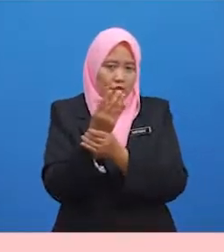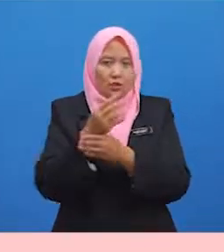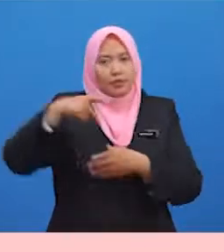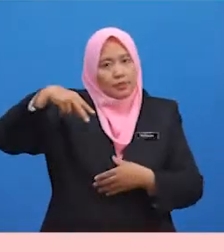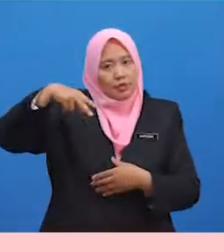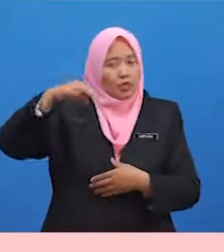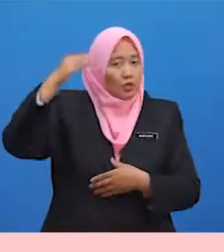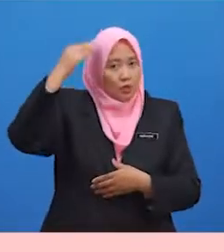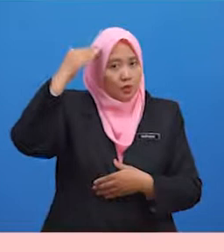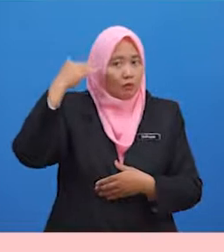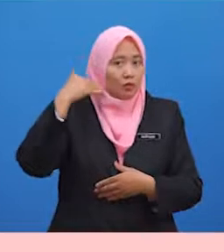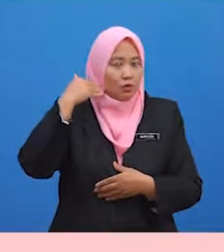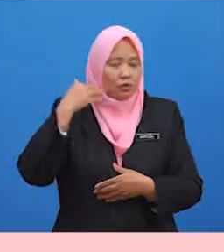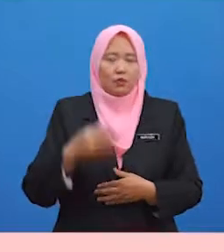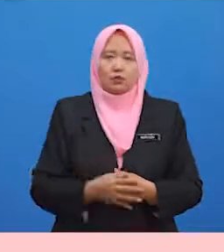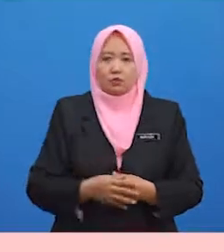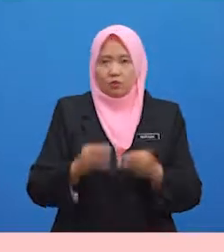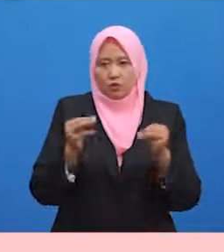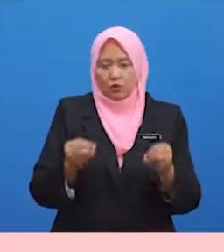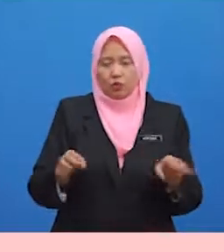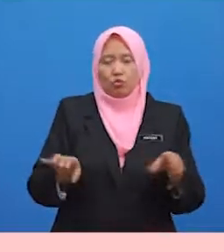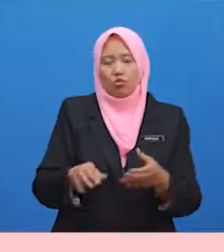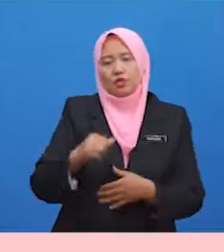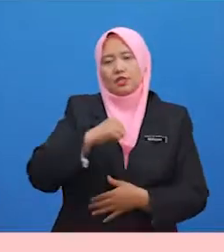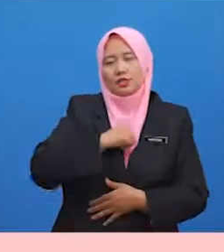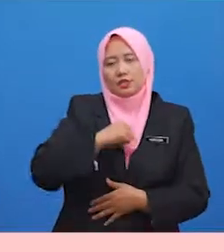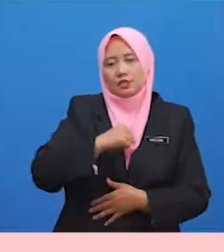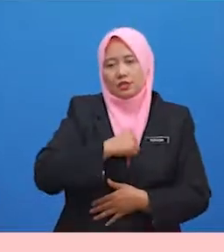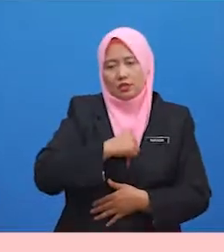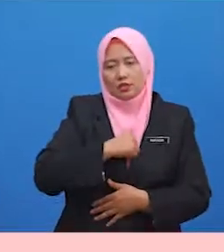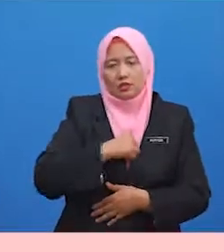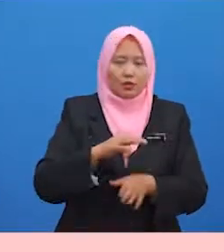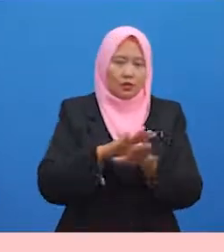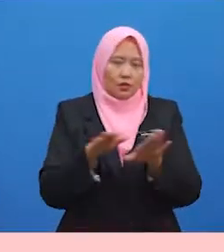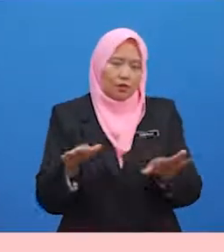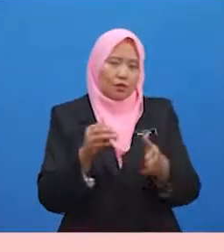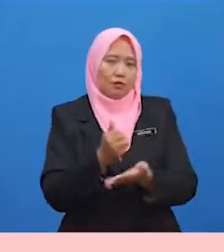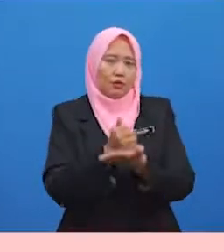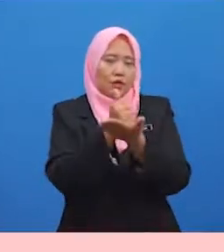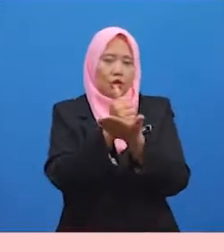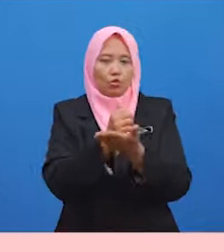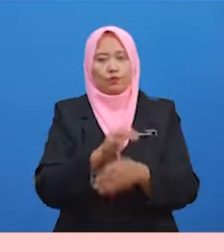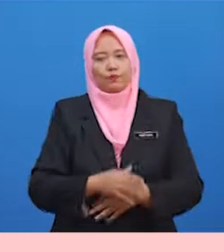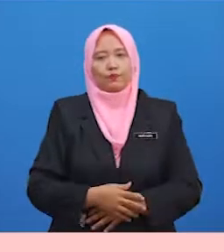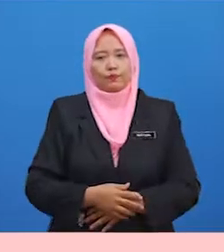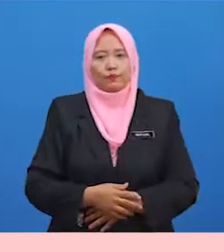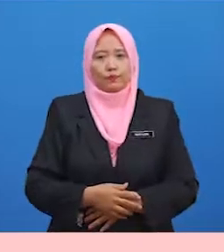Mangsa akan melakukan pergerakan dengan sendiri secara aktif tanpa bantuan individu lain.